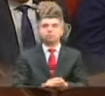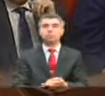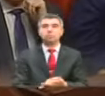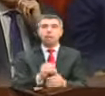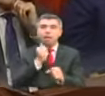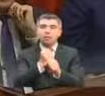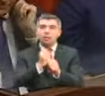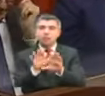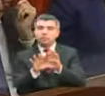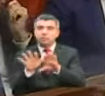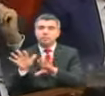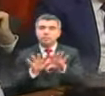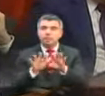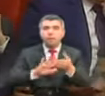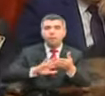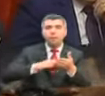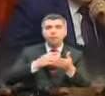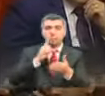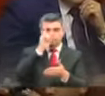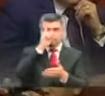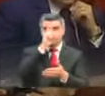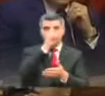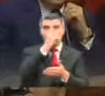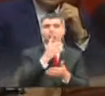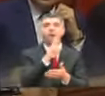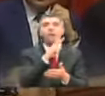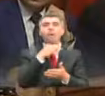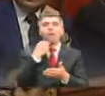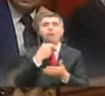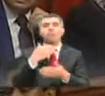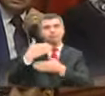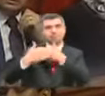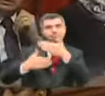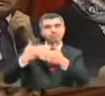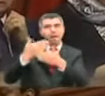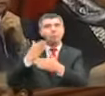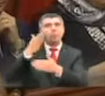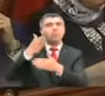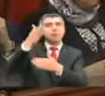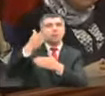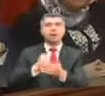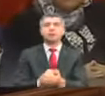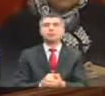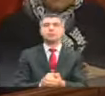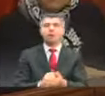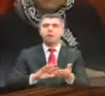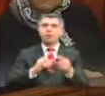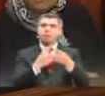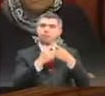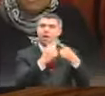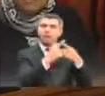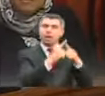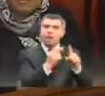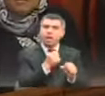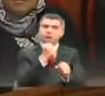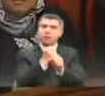للعمل الذي تعتزم الحكومة تطبيقه في مختلف مجالات النشاط